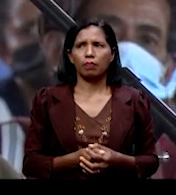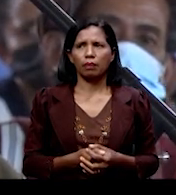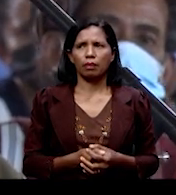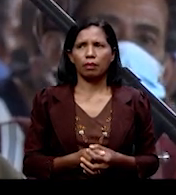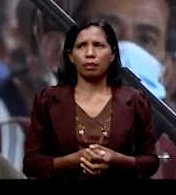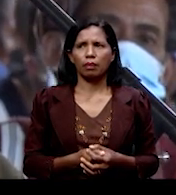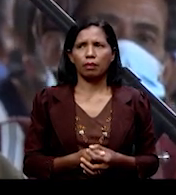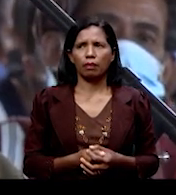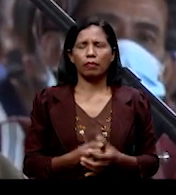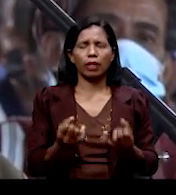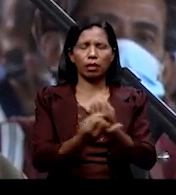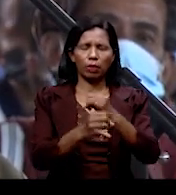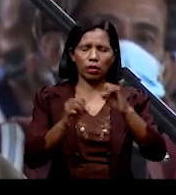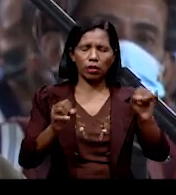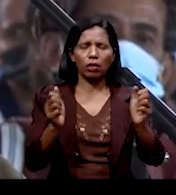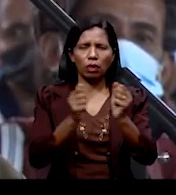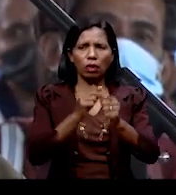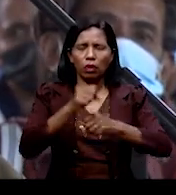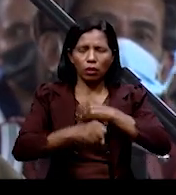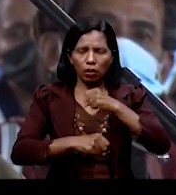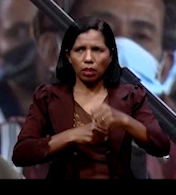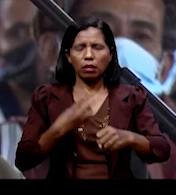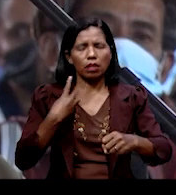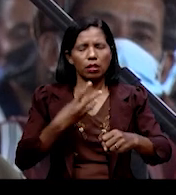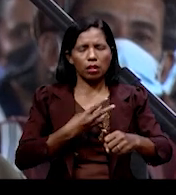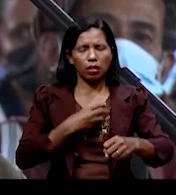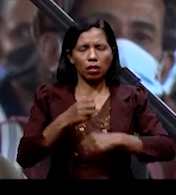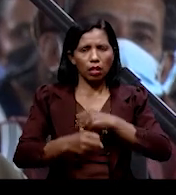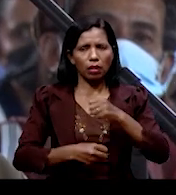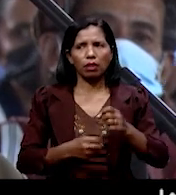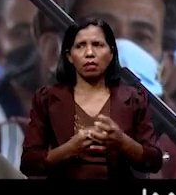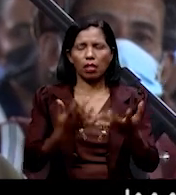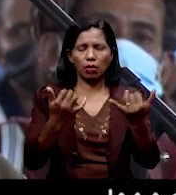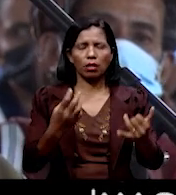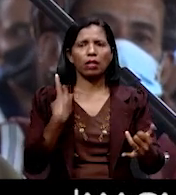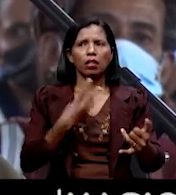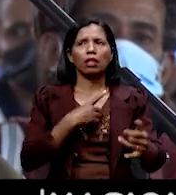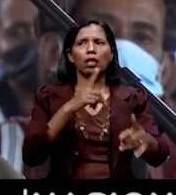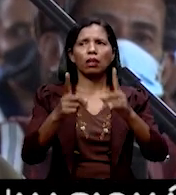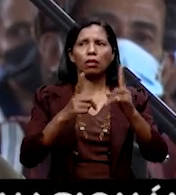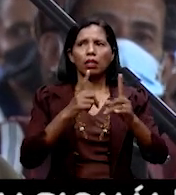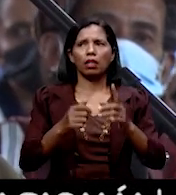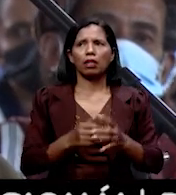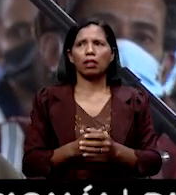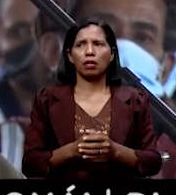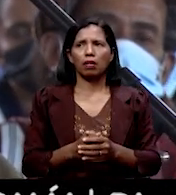Independensi dene ho keru so susari dake ita sura la ho tu barra idan. Agora ita koalia mako